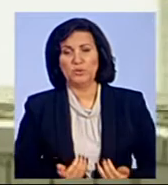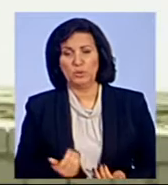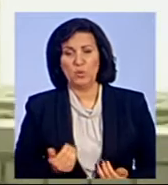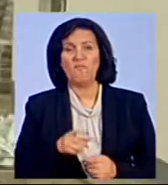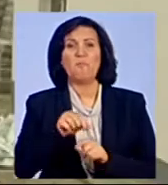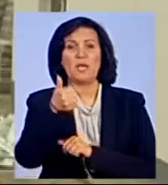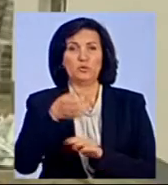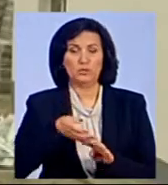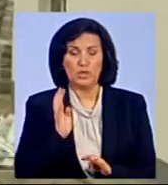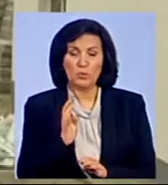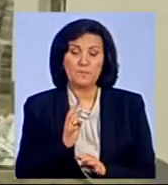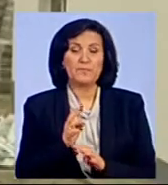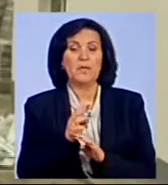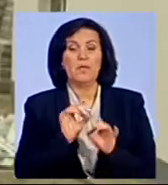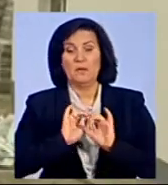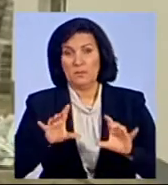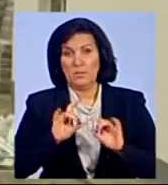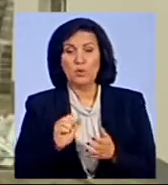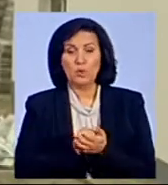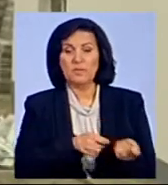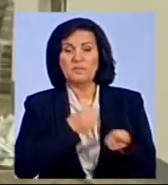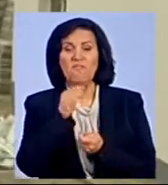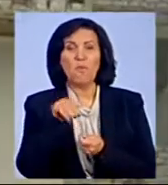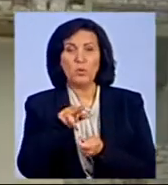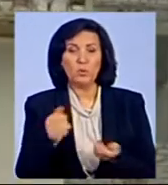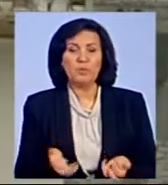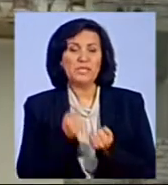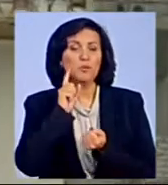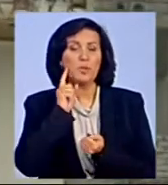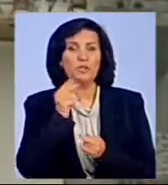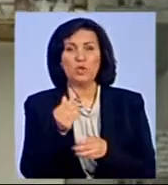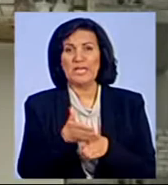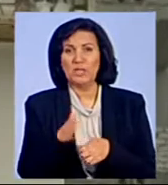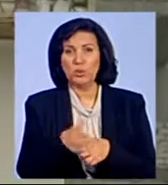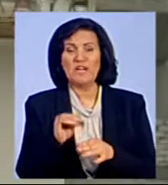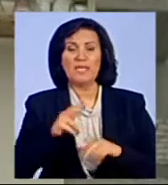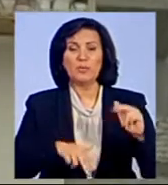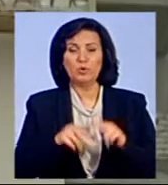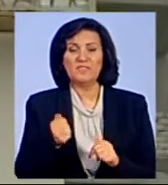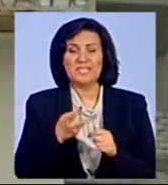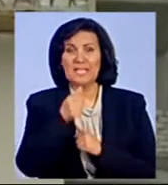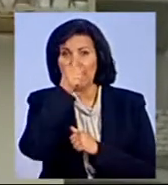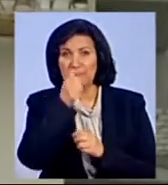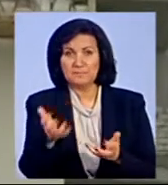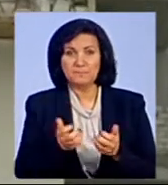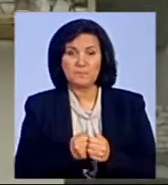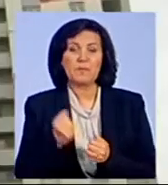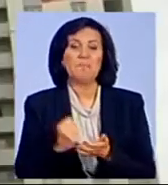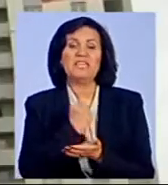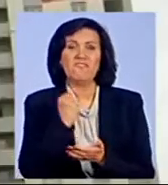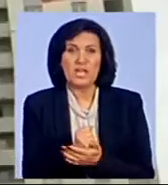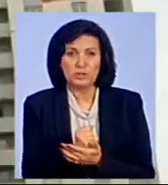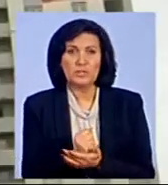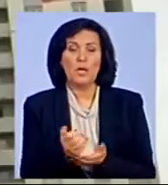в першу чергу. Руслан розповідає, документи відніс до фонду підтримки молодіжного кредитування і будівництва. За кілька місяців отримав звідти